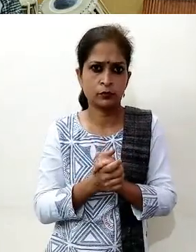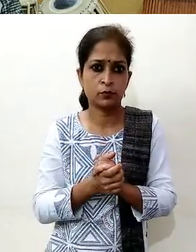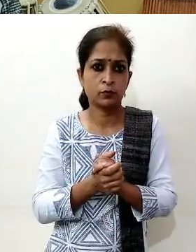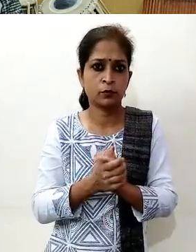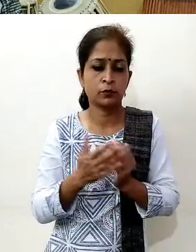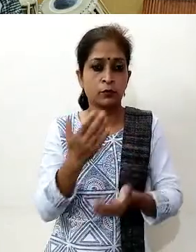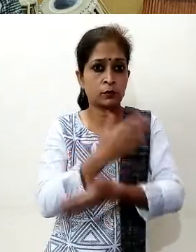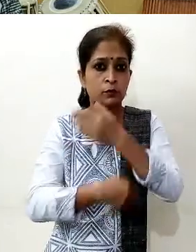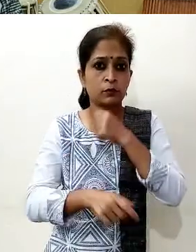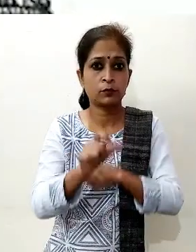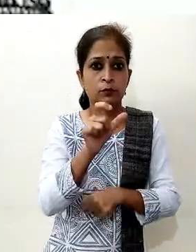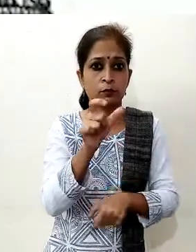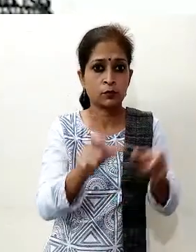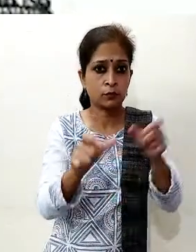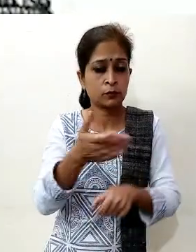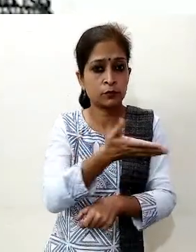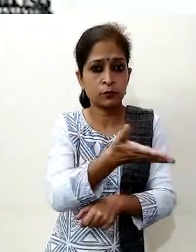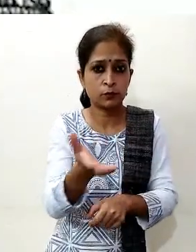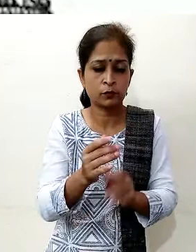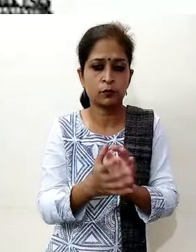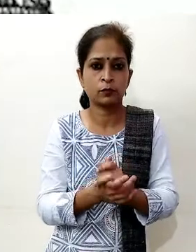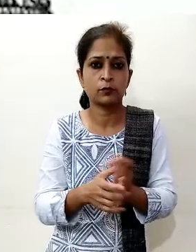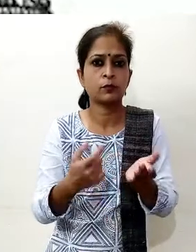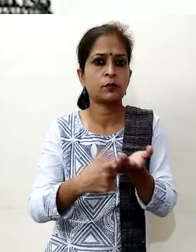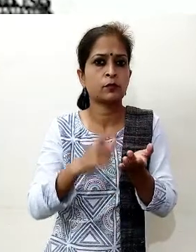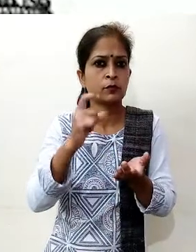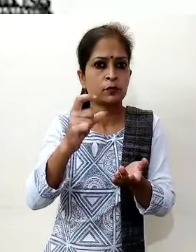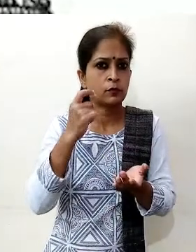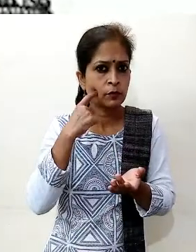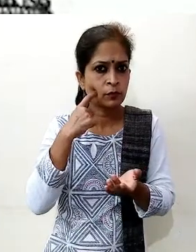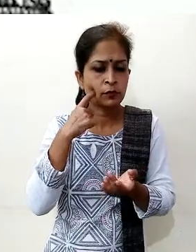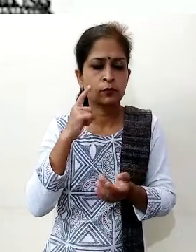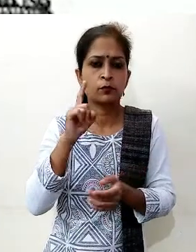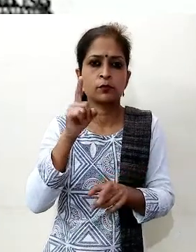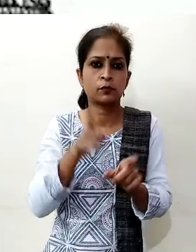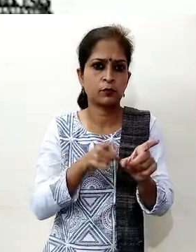लिए। RCI एक्ट 1992,